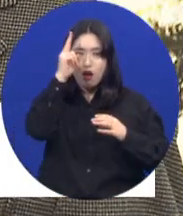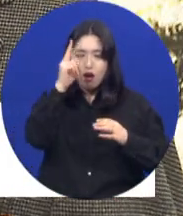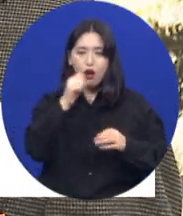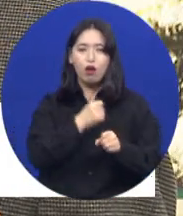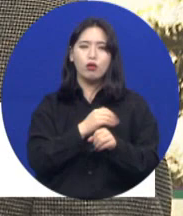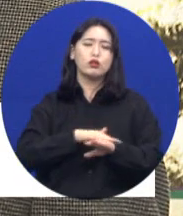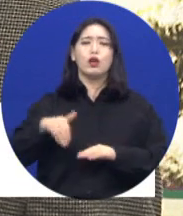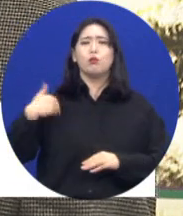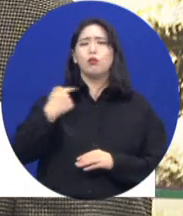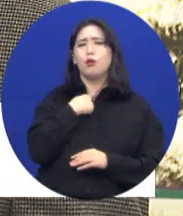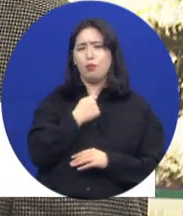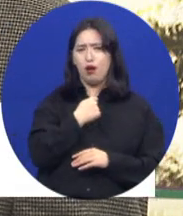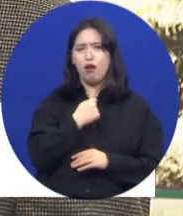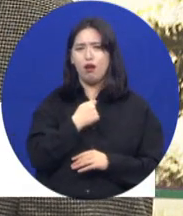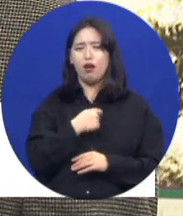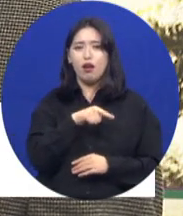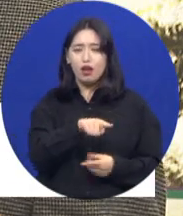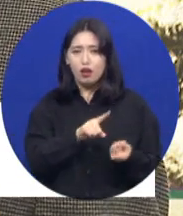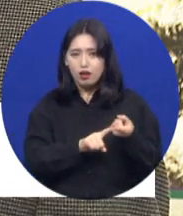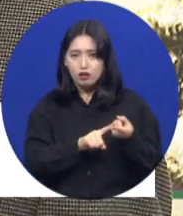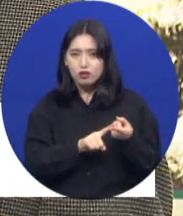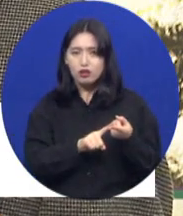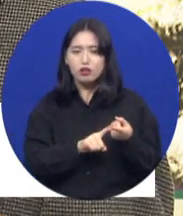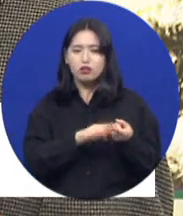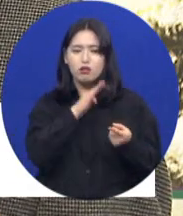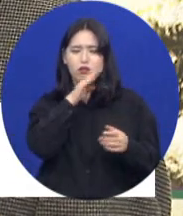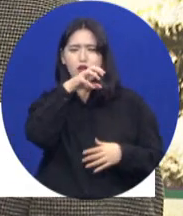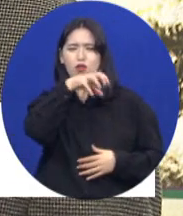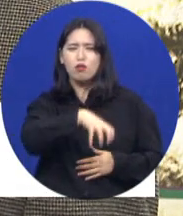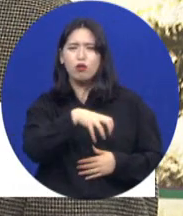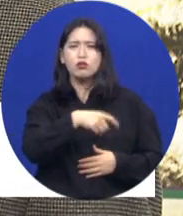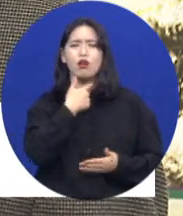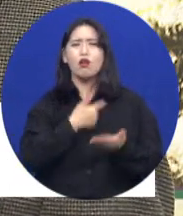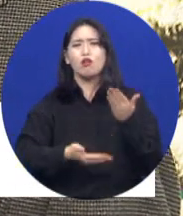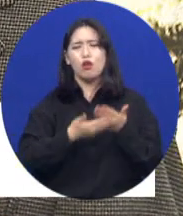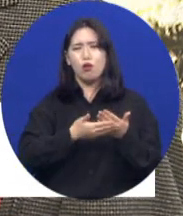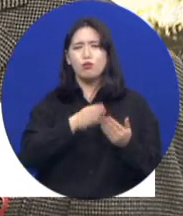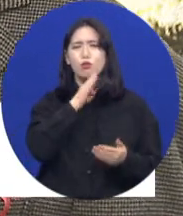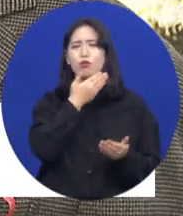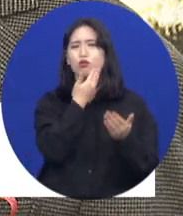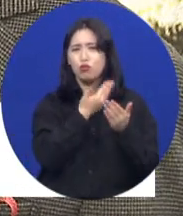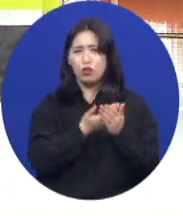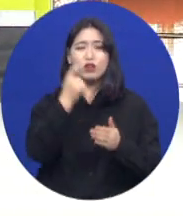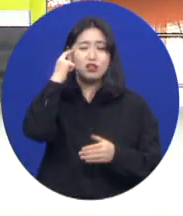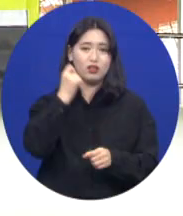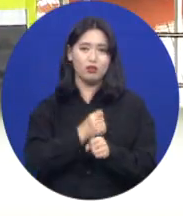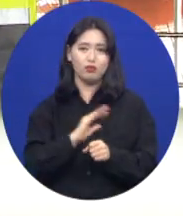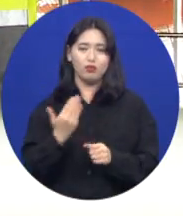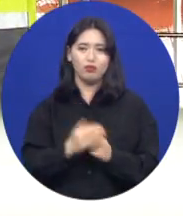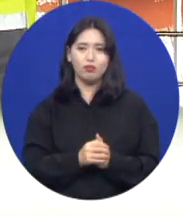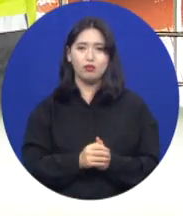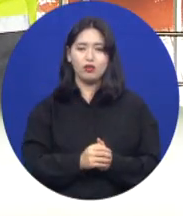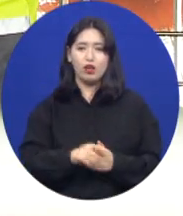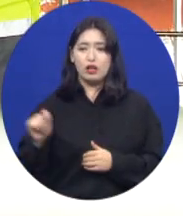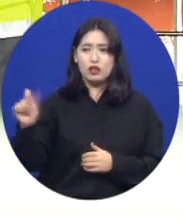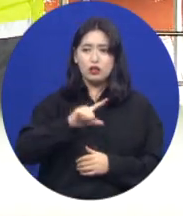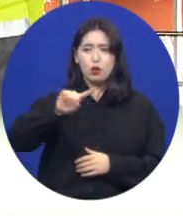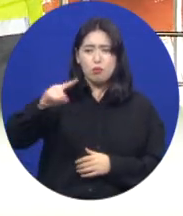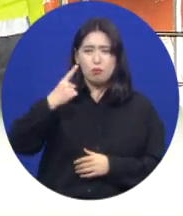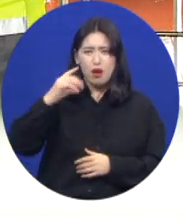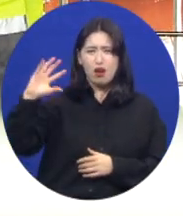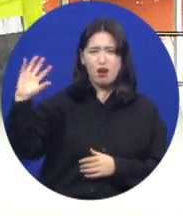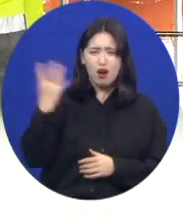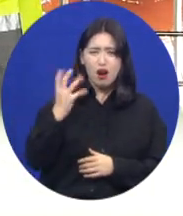이런거 아 이게 진짜 선장 경험 이런거구나 하는걸 느꼈습니다 시속 100km 가 넘는